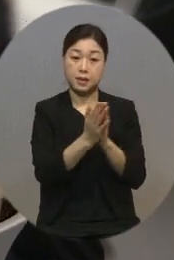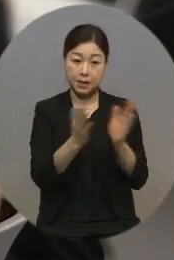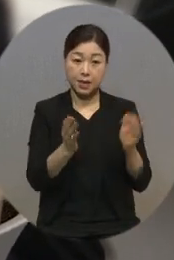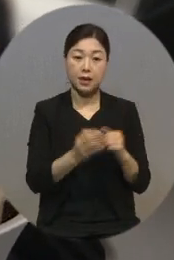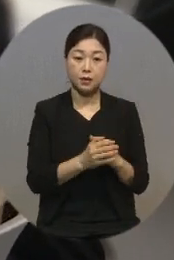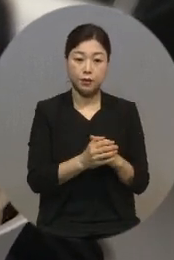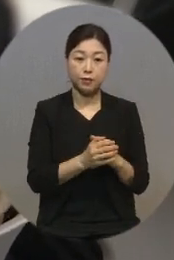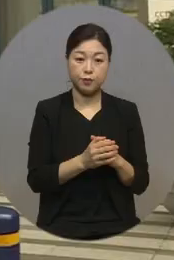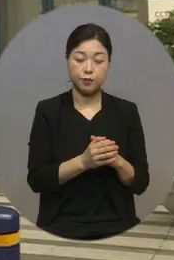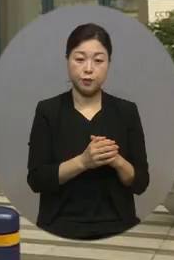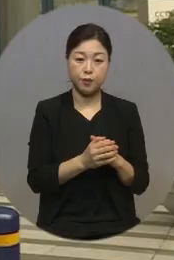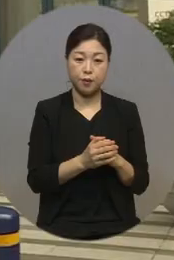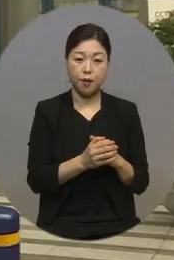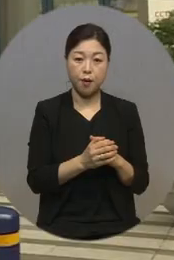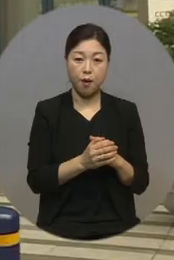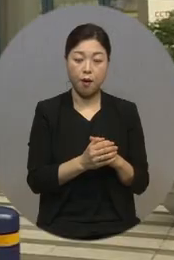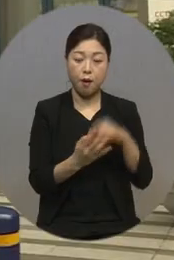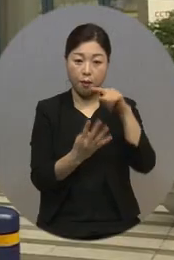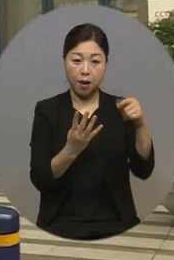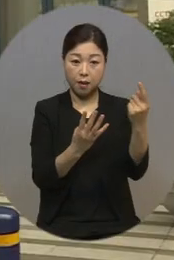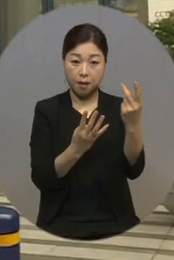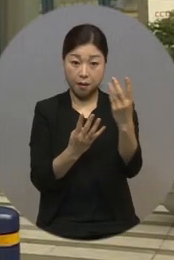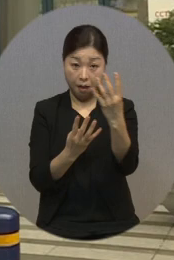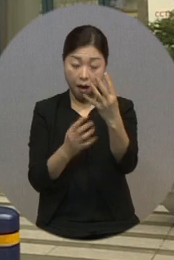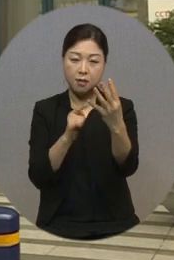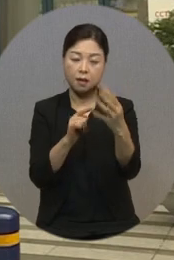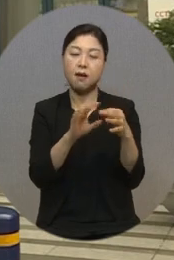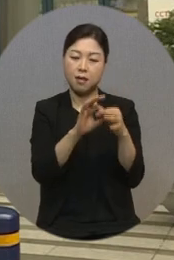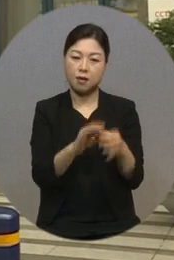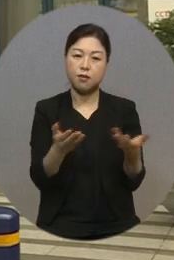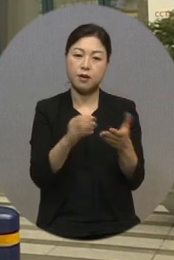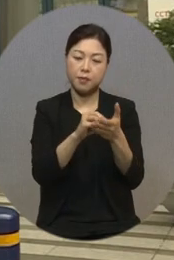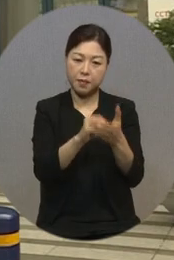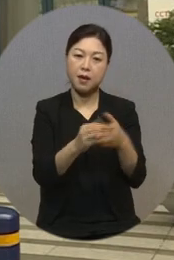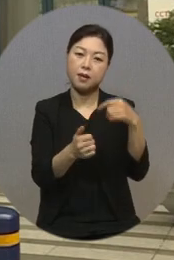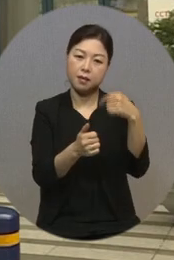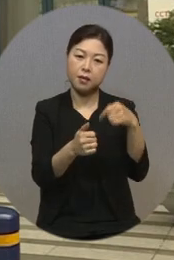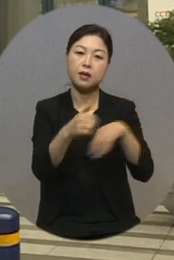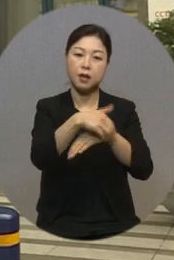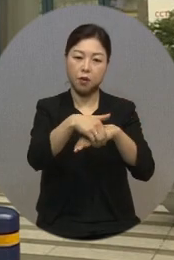일자리 지원 사업을 추가 진행할 예정입니다. 복지TV 뉴스 김은별입니다.